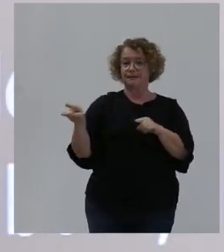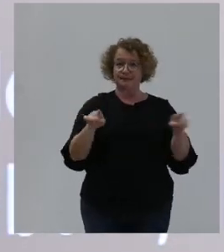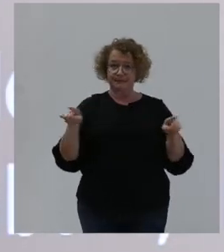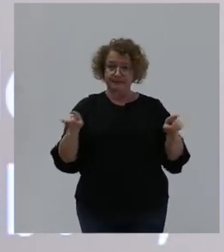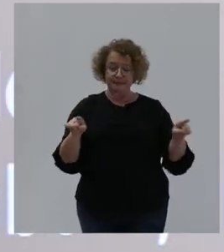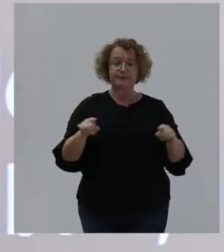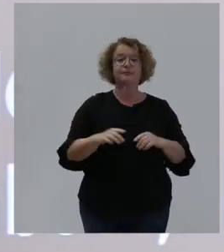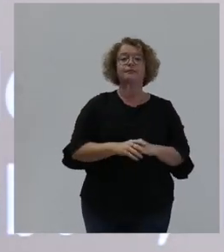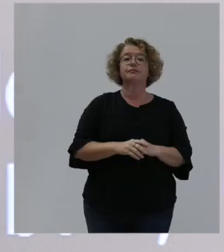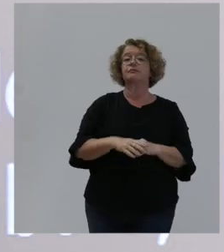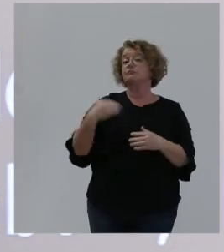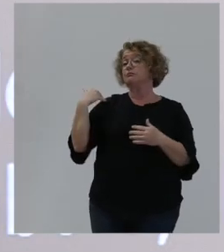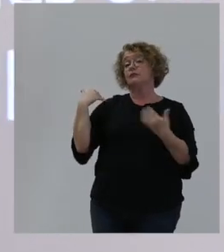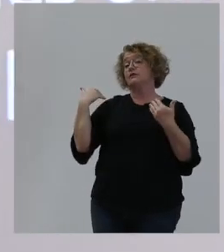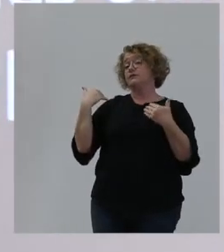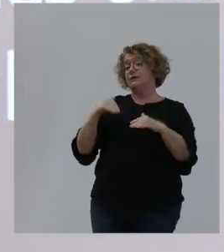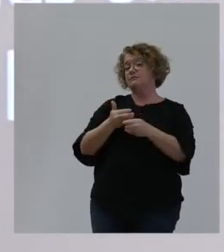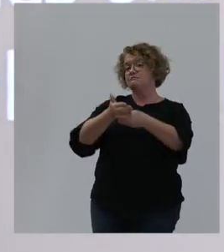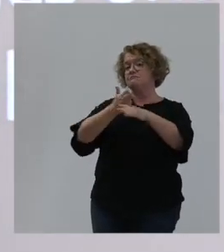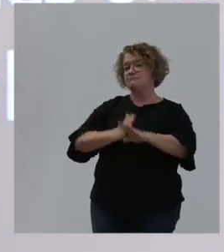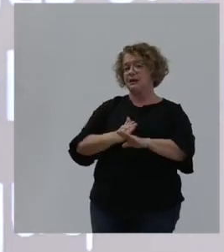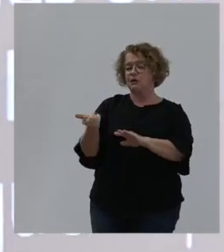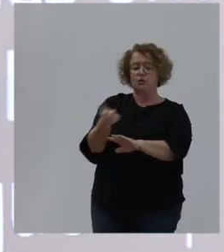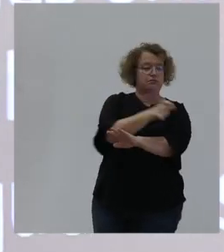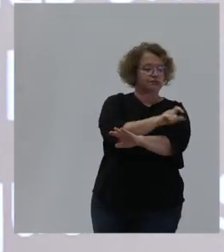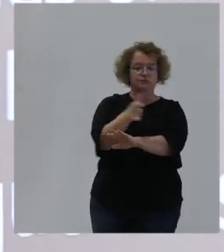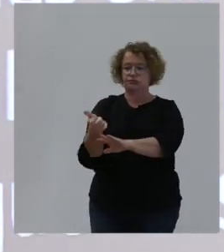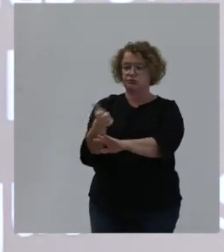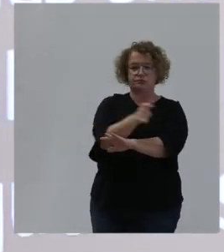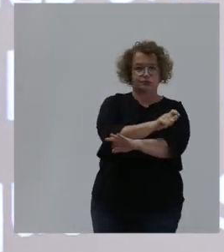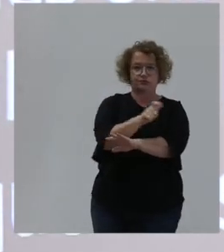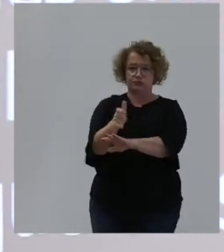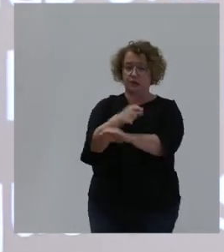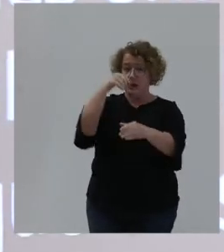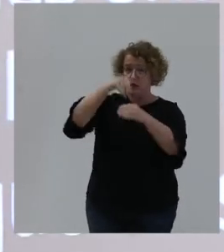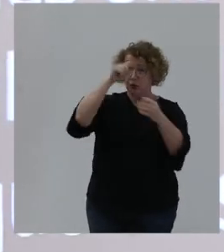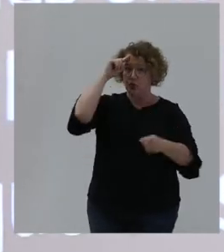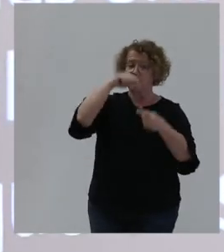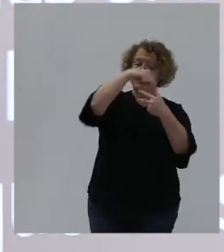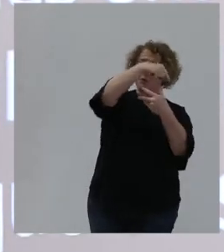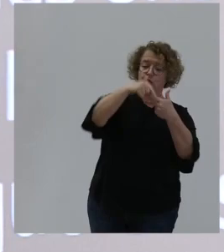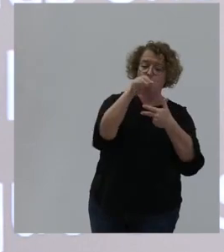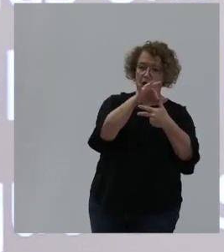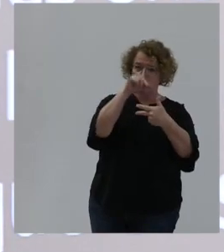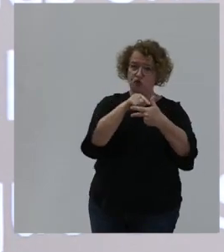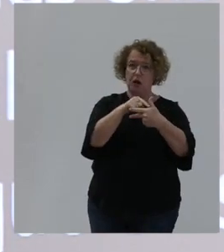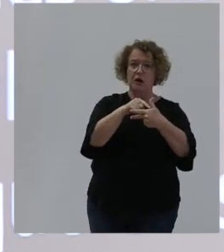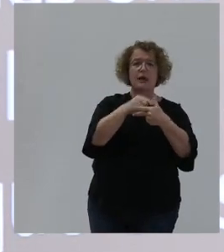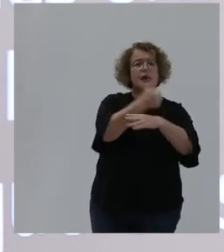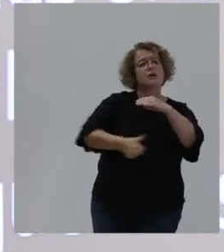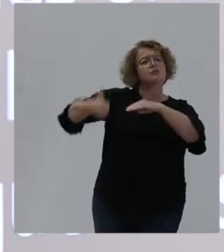de chaque équipe. Voilà, pour que ça alterne. Trois grands thèmes ont été choisis,